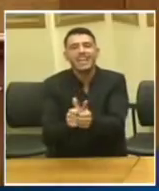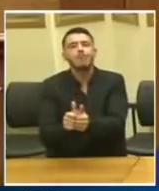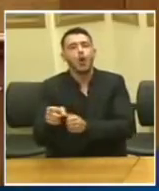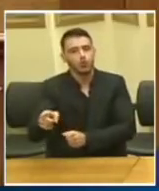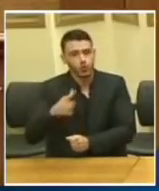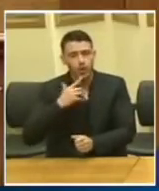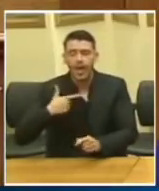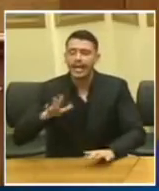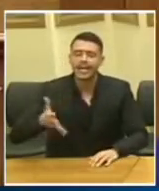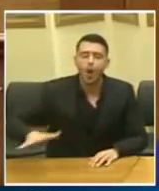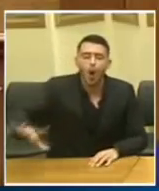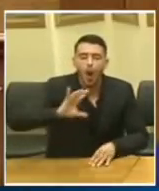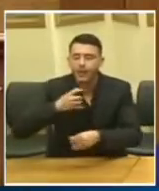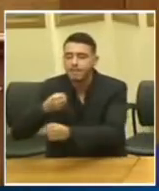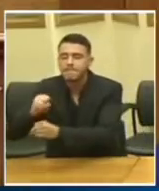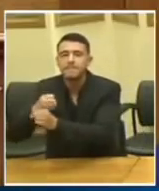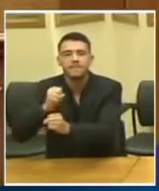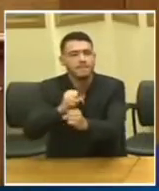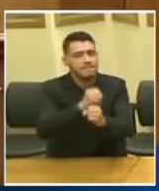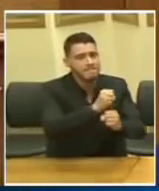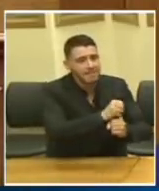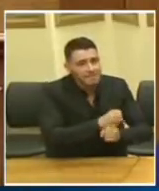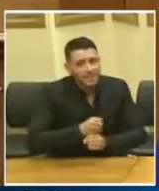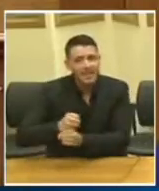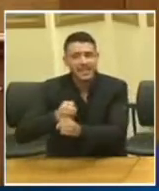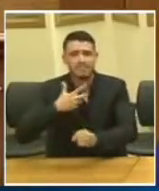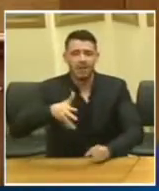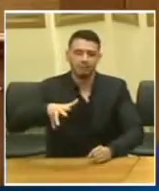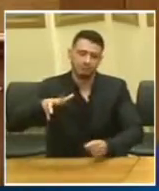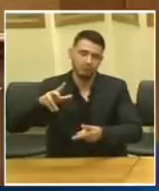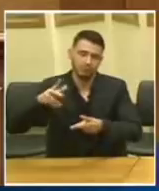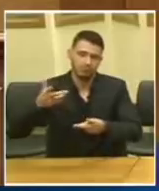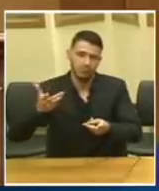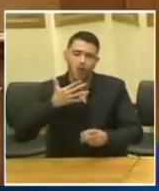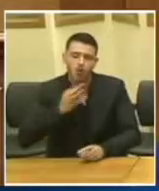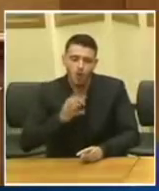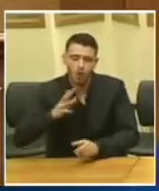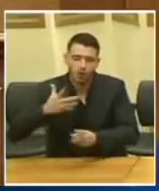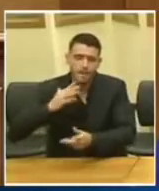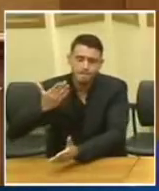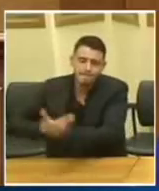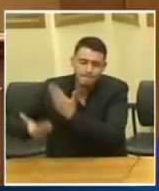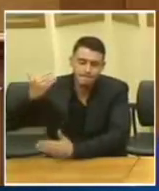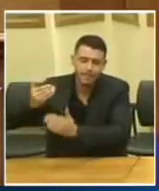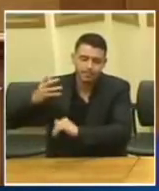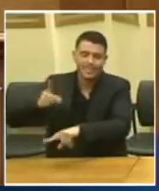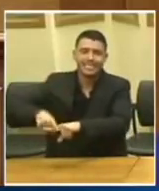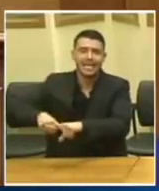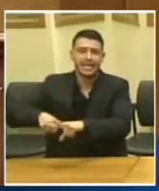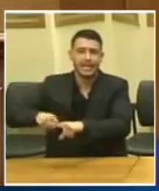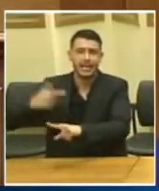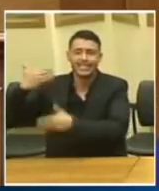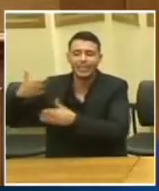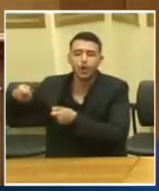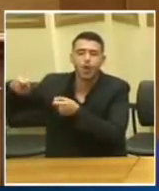της πολιτισμικής κληρονομιάς, των ελληνιστικών χρόνων της Μακεδονίας, που βεβαίως ταυτόχρονα, και θα το αναφέρουν και είναι τιμή μας, είναι